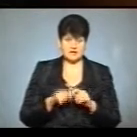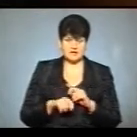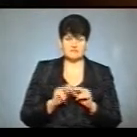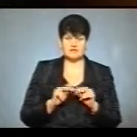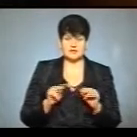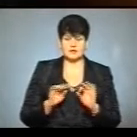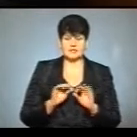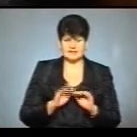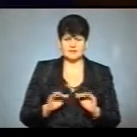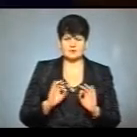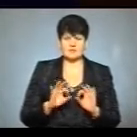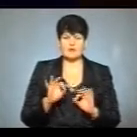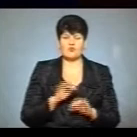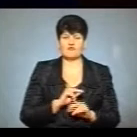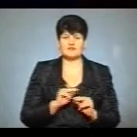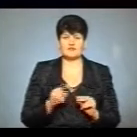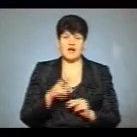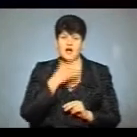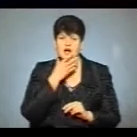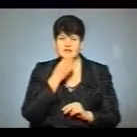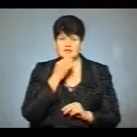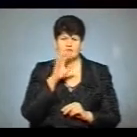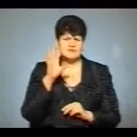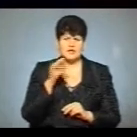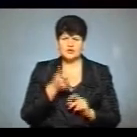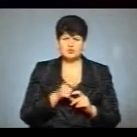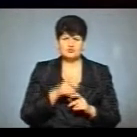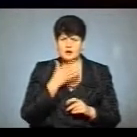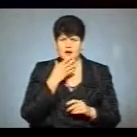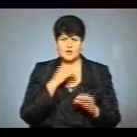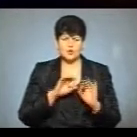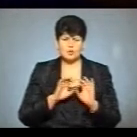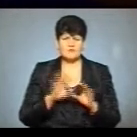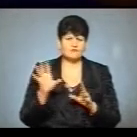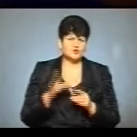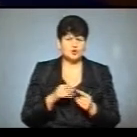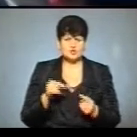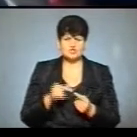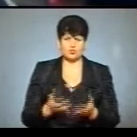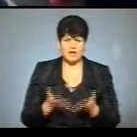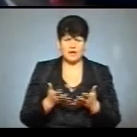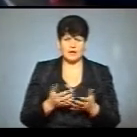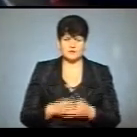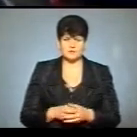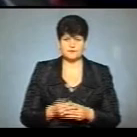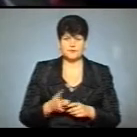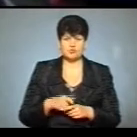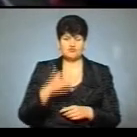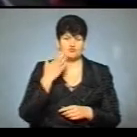свою вчительку. Вона красива і все дуже гарно об'яснює. Все чітко і ясно. Ну, дуже